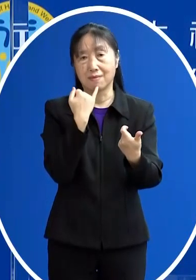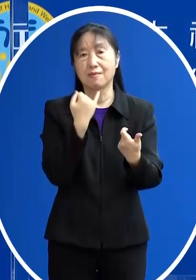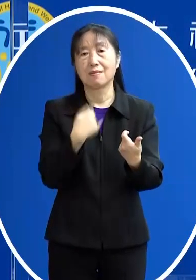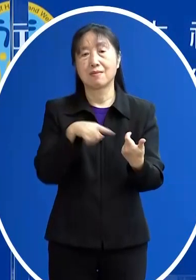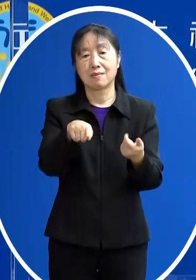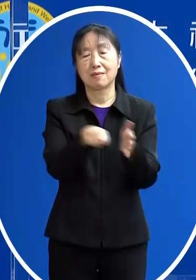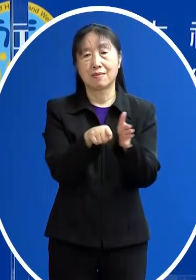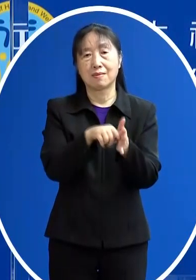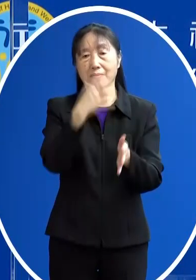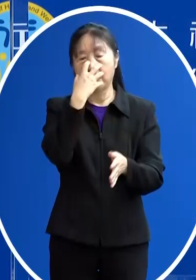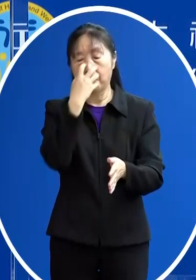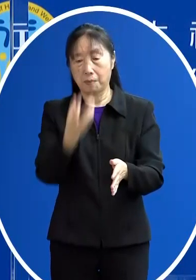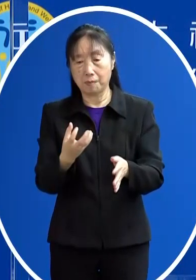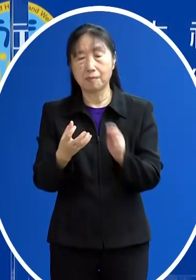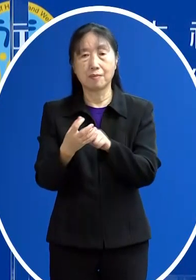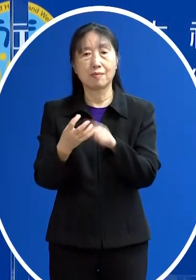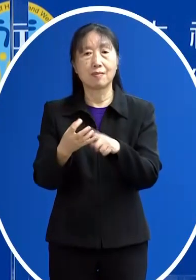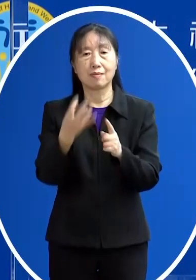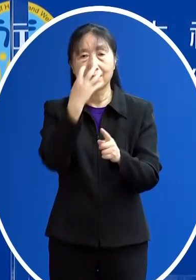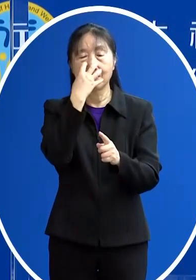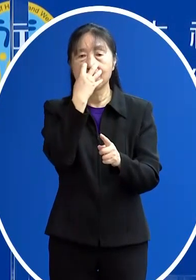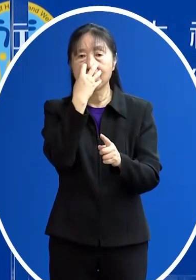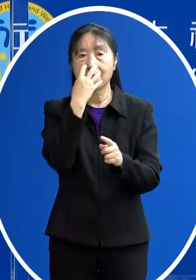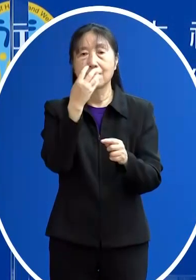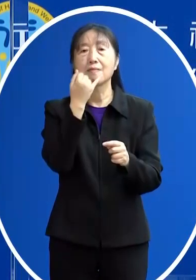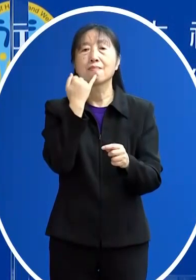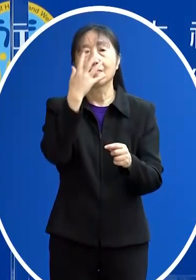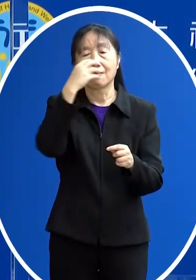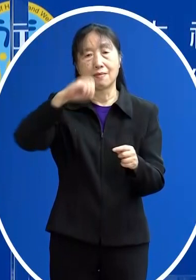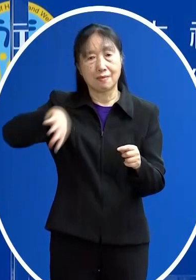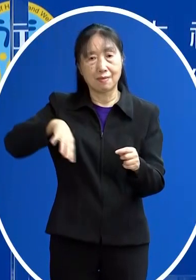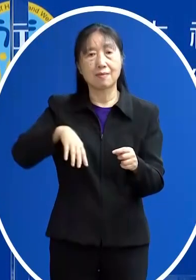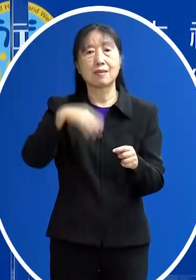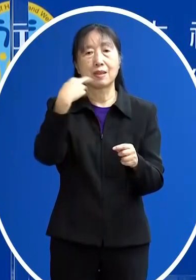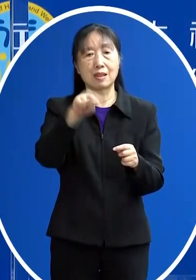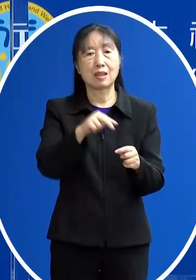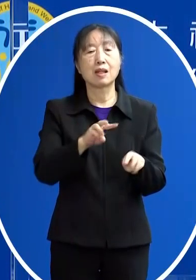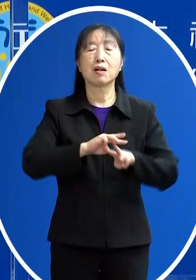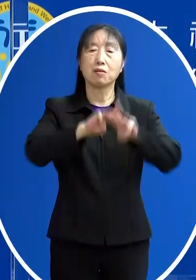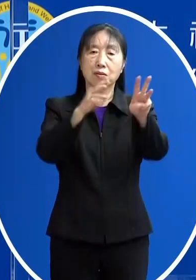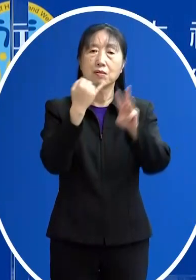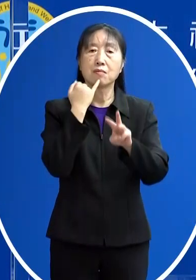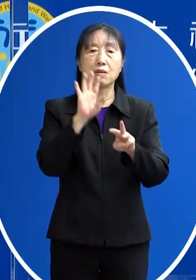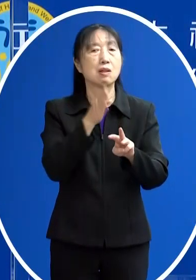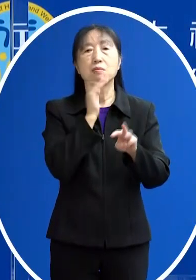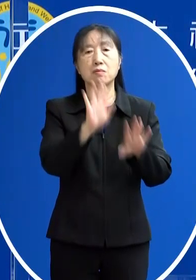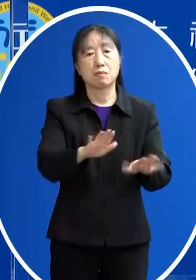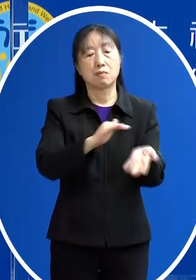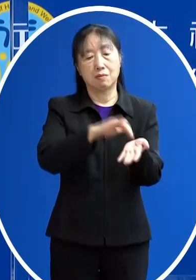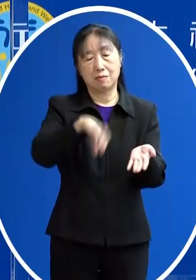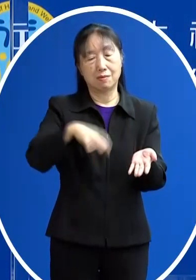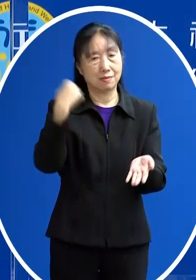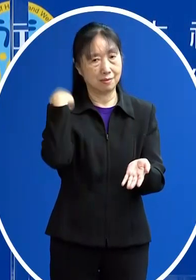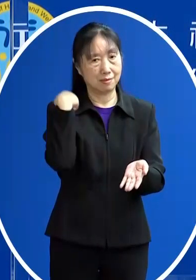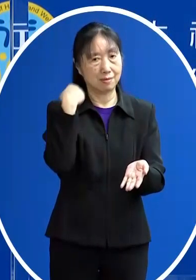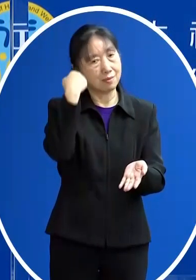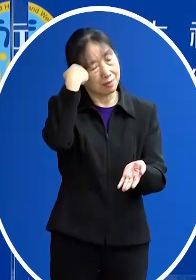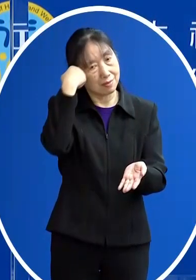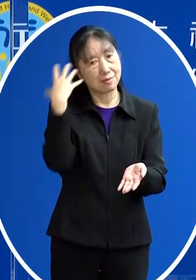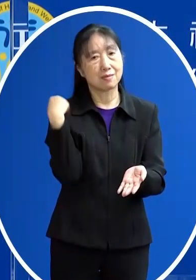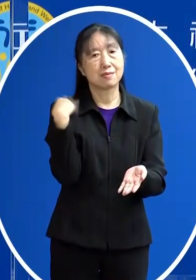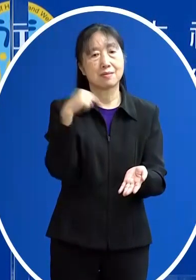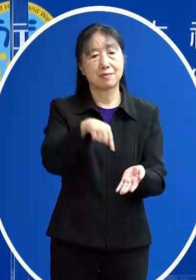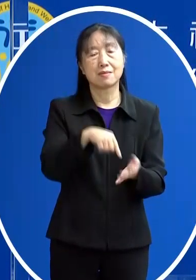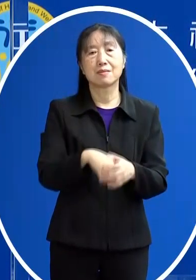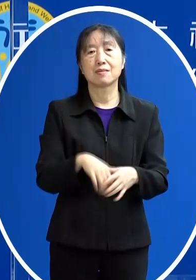跟生命真相的这些状况也都恢复的话，就渴望可以出院，不过目前仍然是在住院当中。那总共来